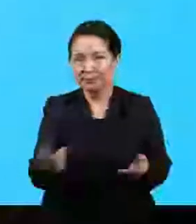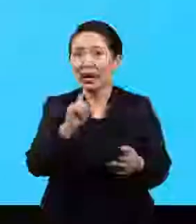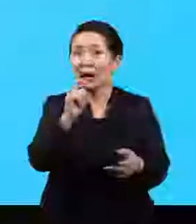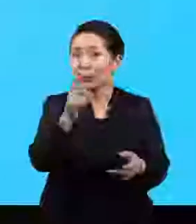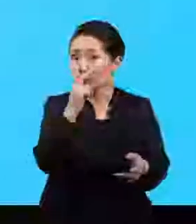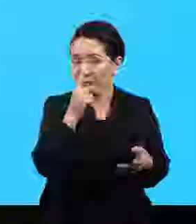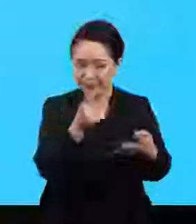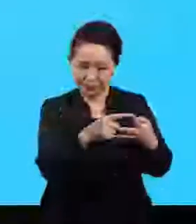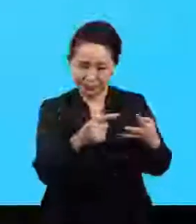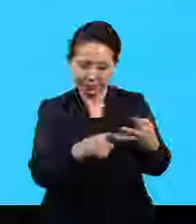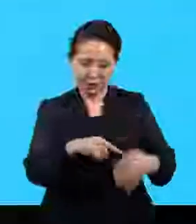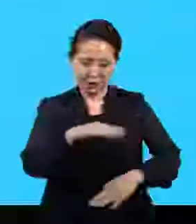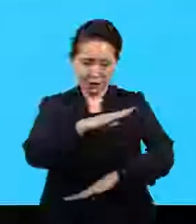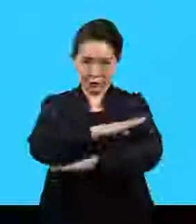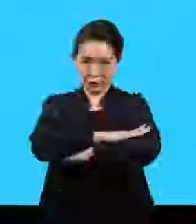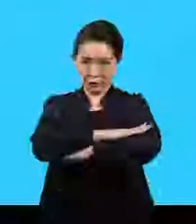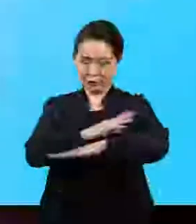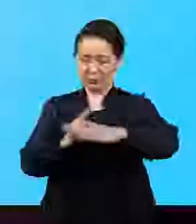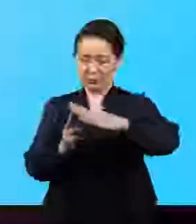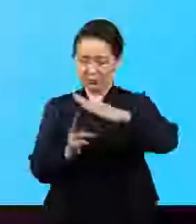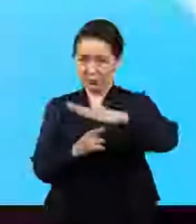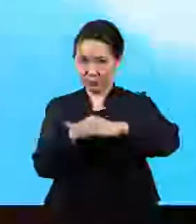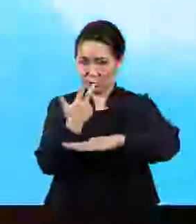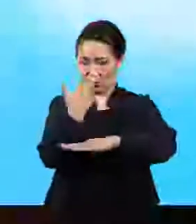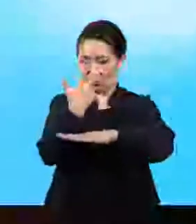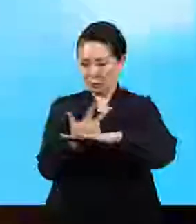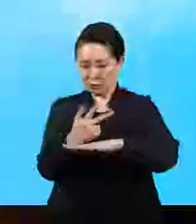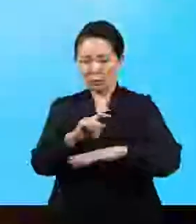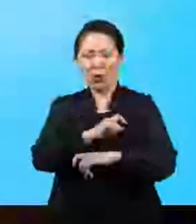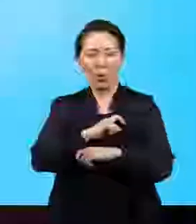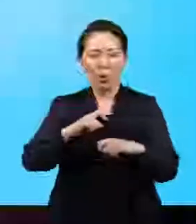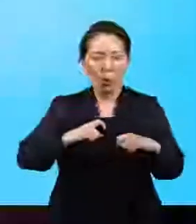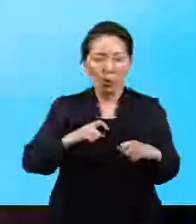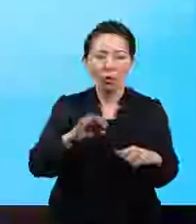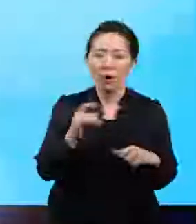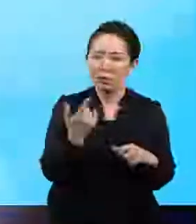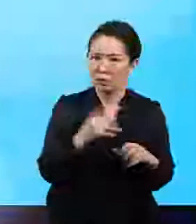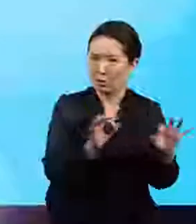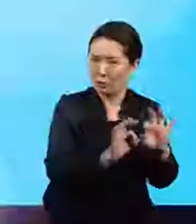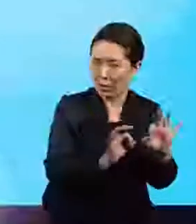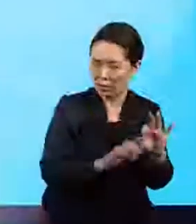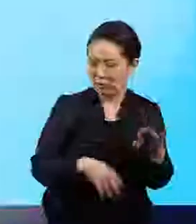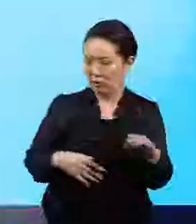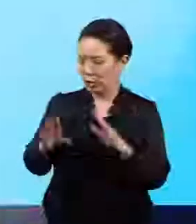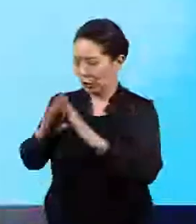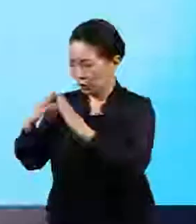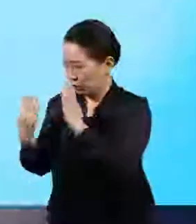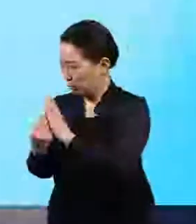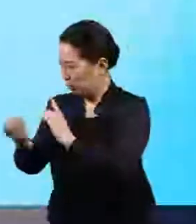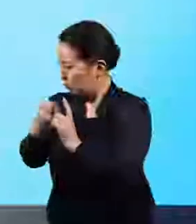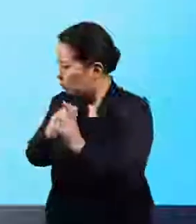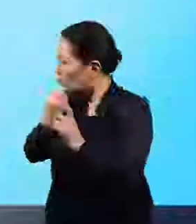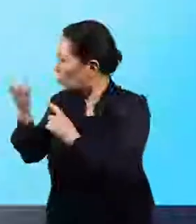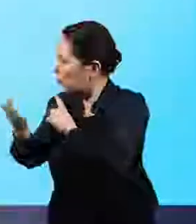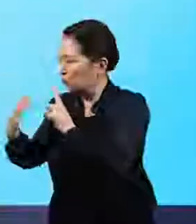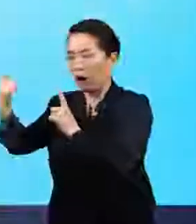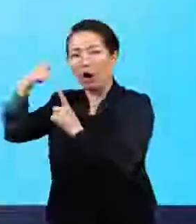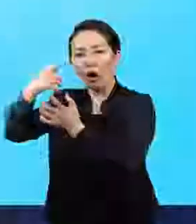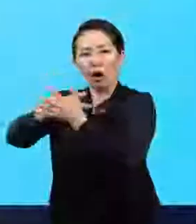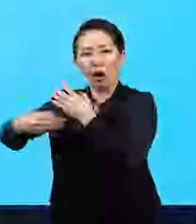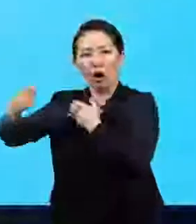Жишээ нь ширээн дээр гуруулаа суудаг учраас хувийн орон зай байдаггүй. Гэр бүлийнхэн маань миний хэлж байгаа зүйлийг ойлгож